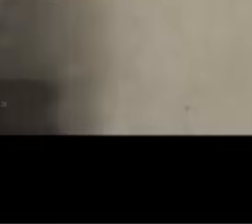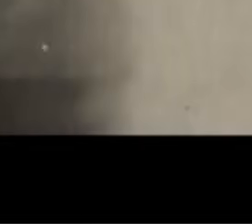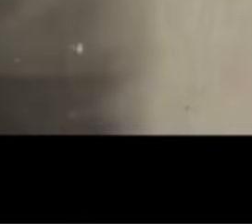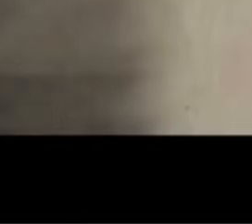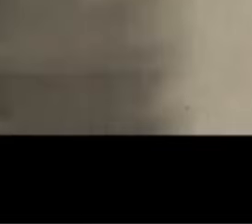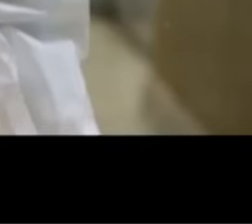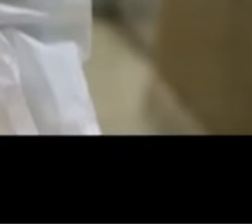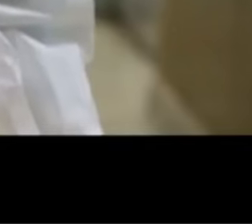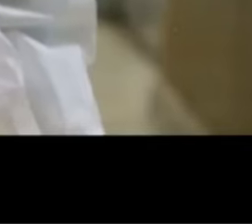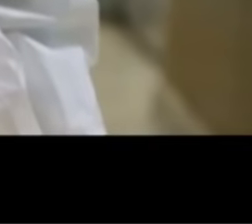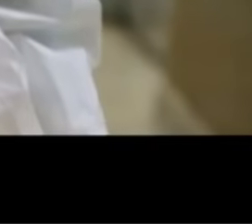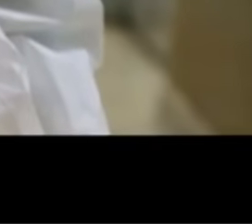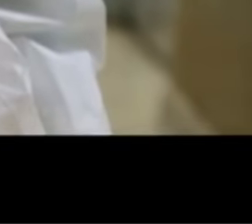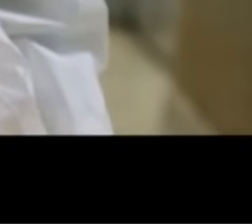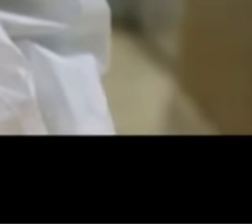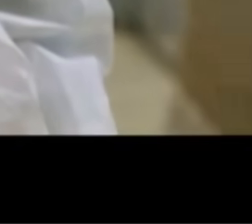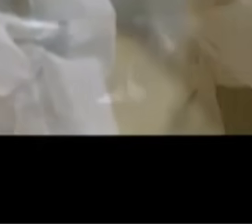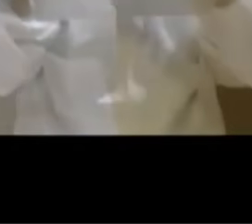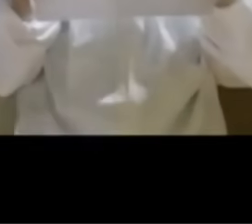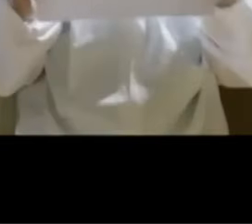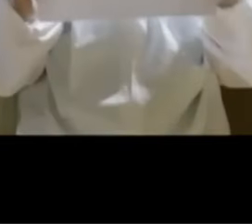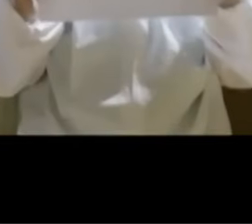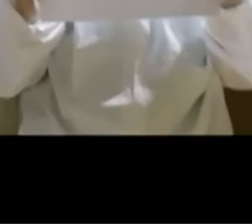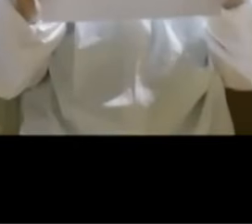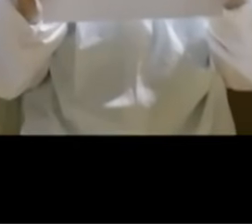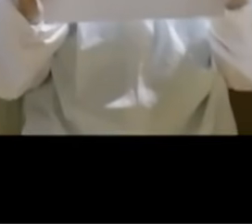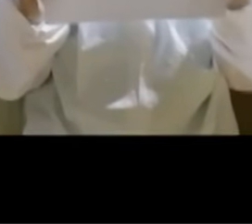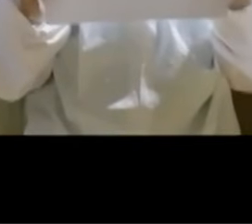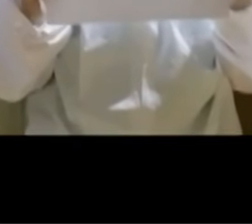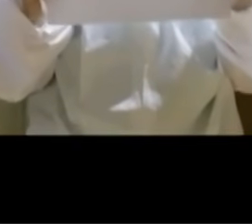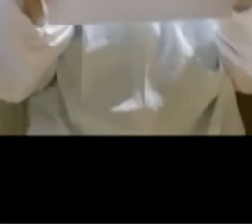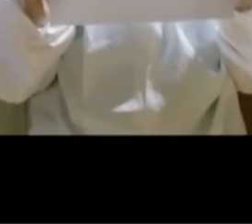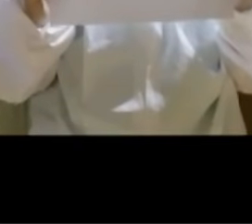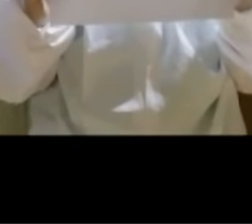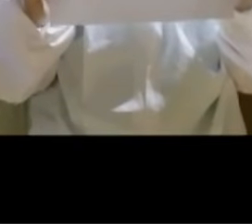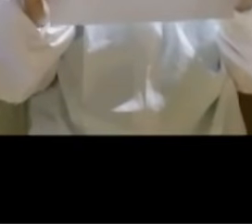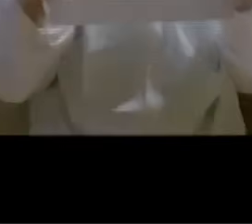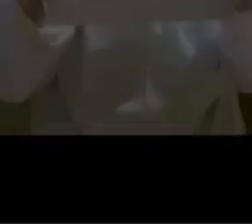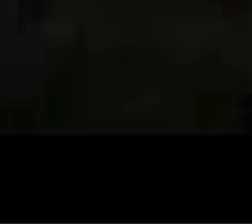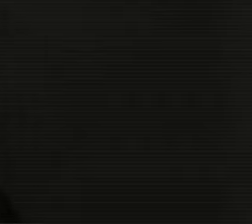Sungguh elok jika kalian peduli atas nama kemanusiaan.